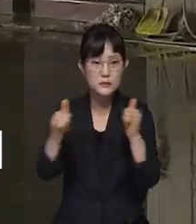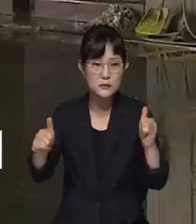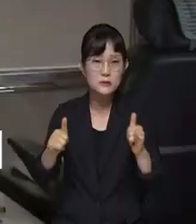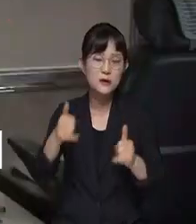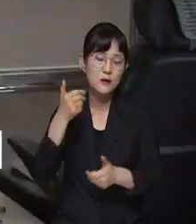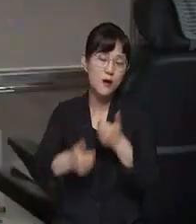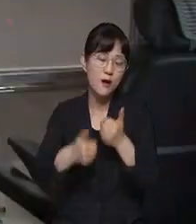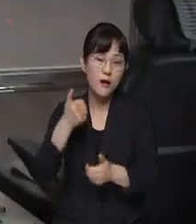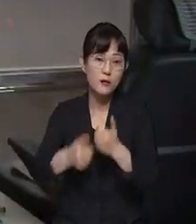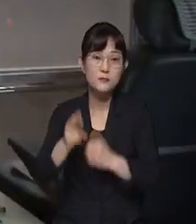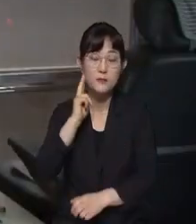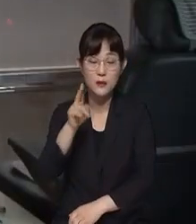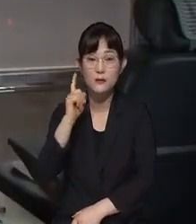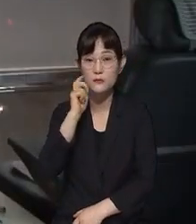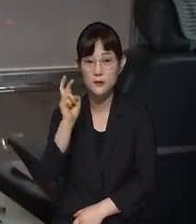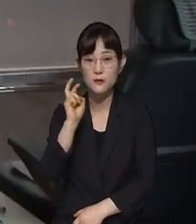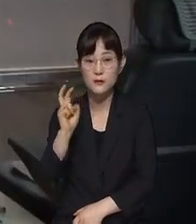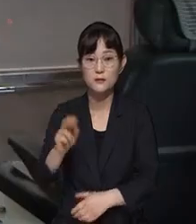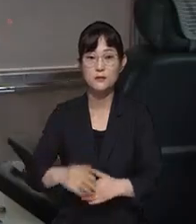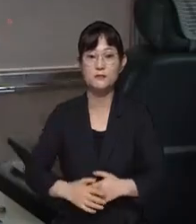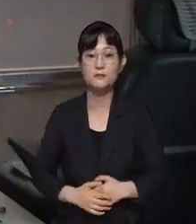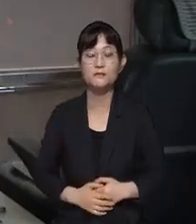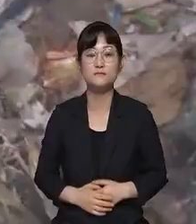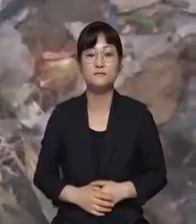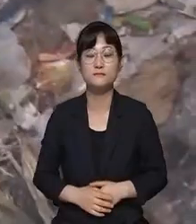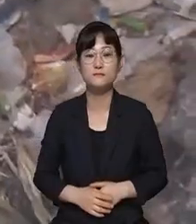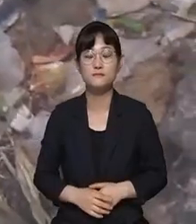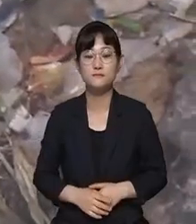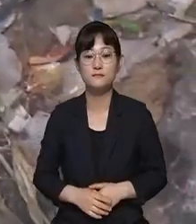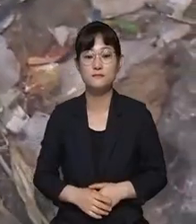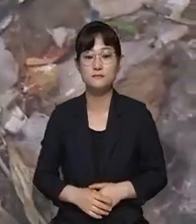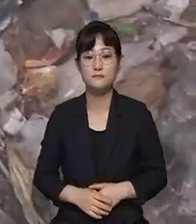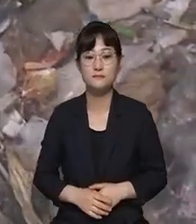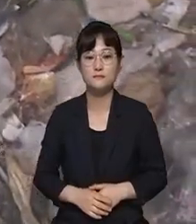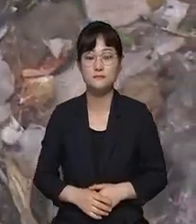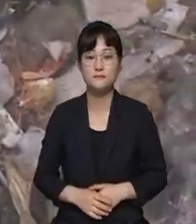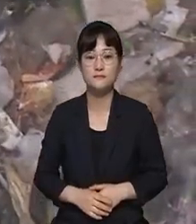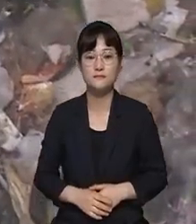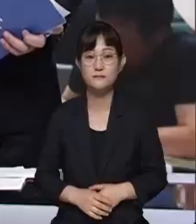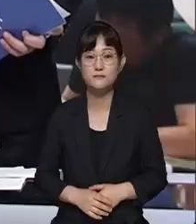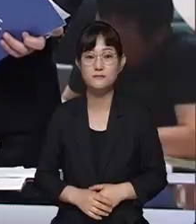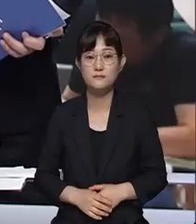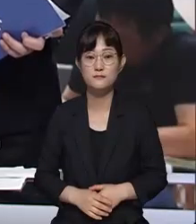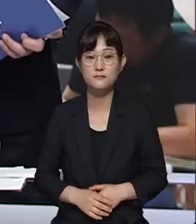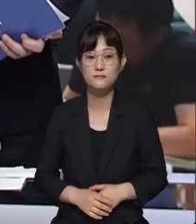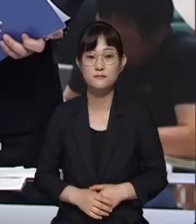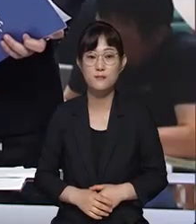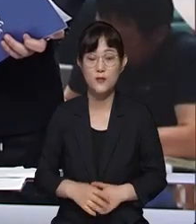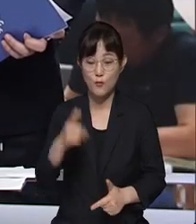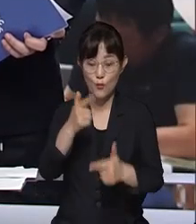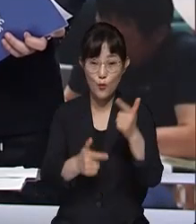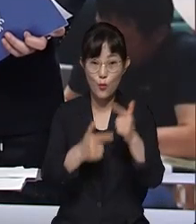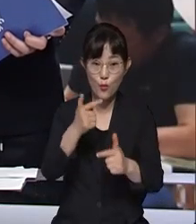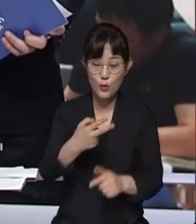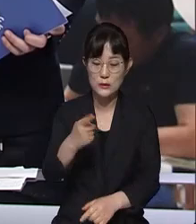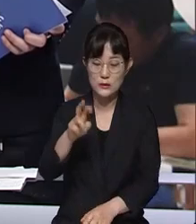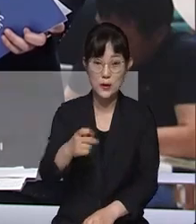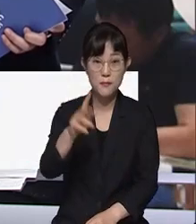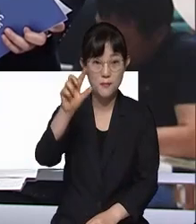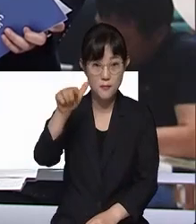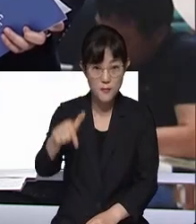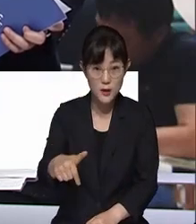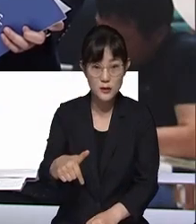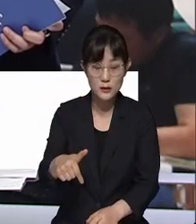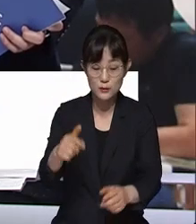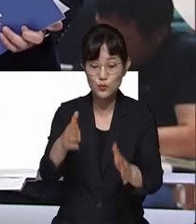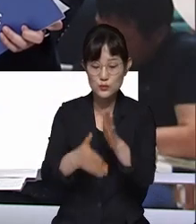공방은 갈수록 커질 것으로 보입니다. KBC 조경원입니다. 목포와 남학, 오룡신도시를